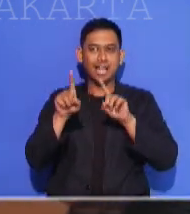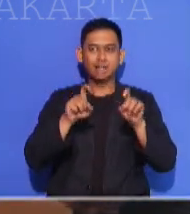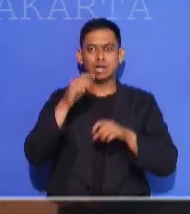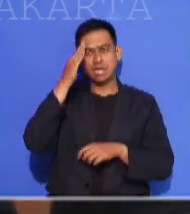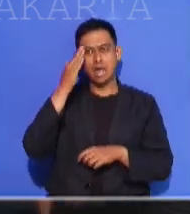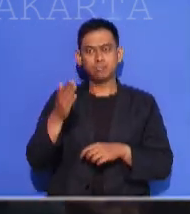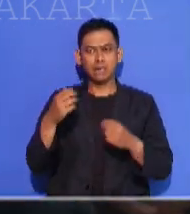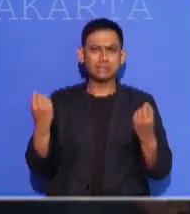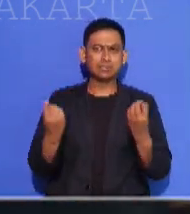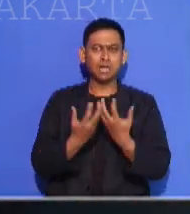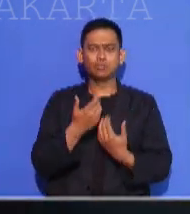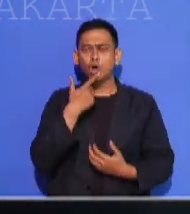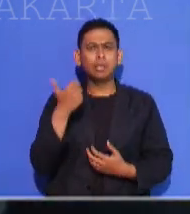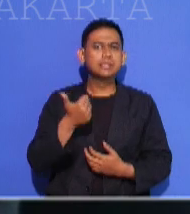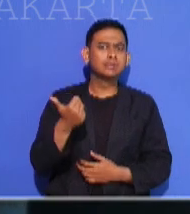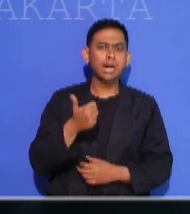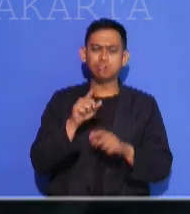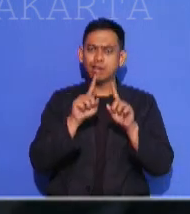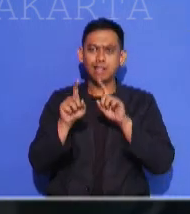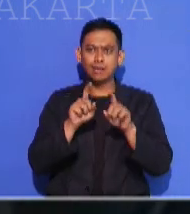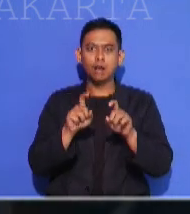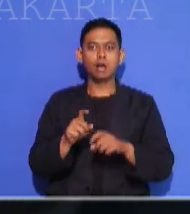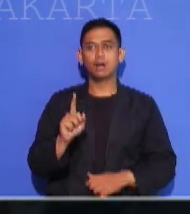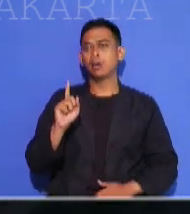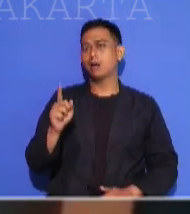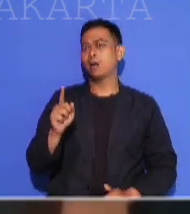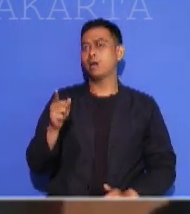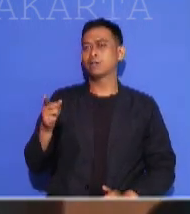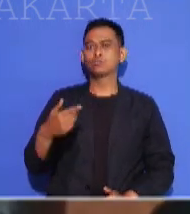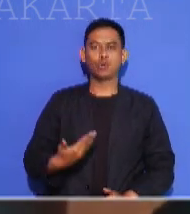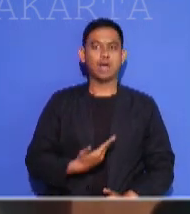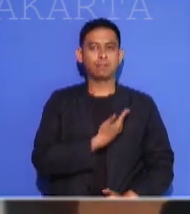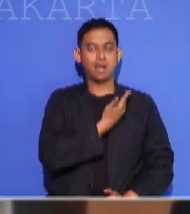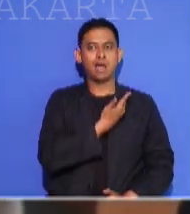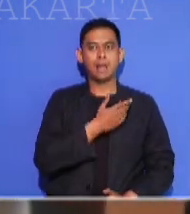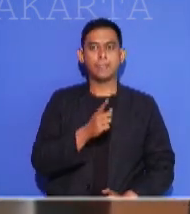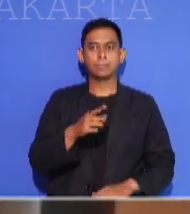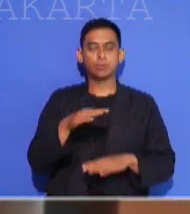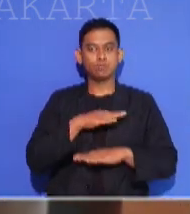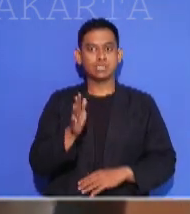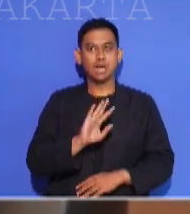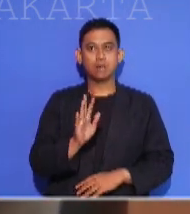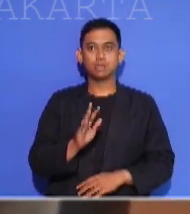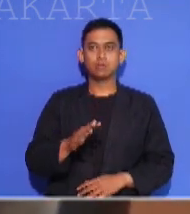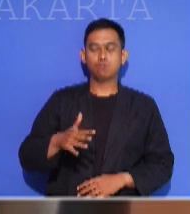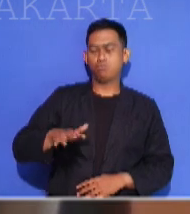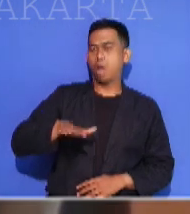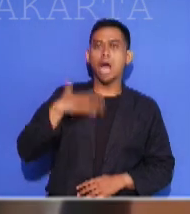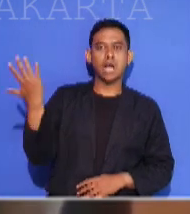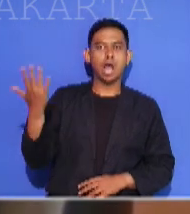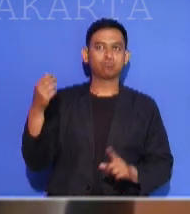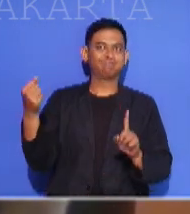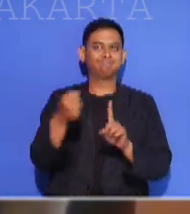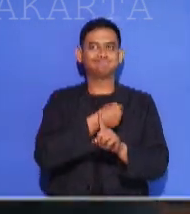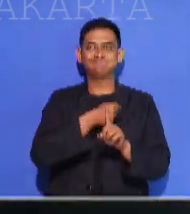kecelakaan kepada korban. Rupanya jawaban dari korban tidak memuaskan pelaku sehingga pelaku emosi dan terjadilah penganiayaan di